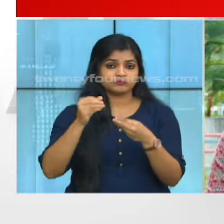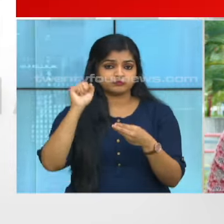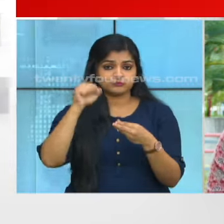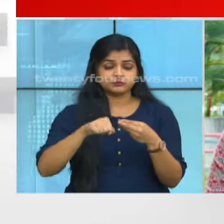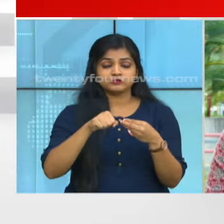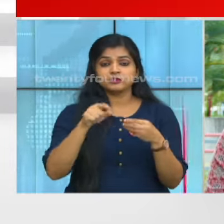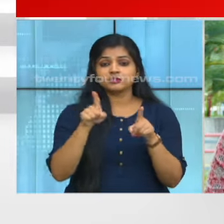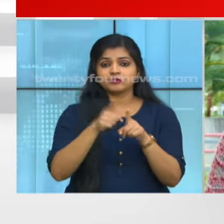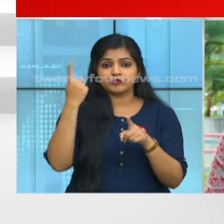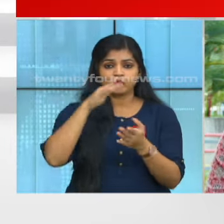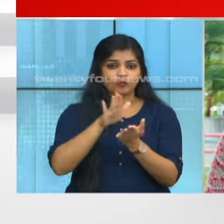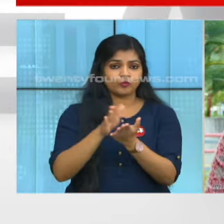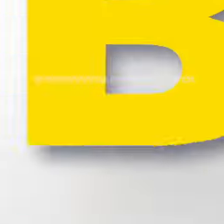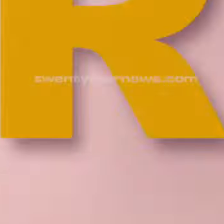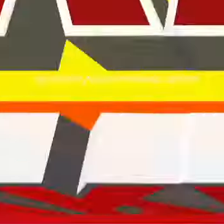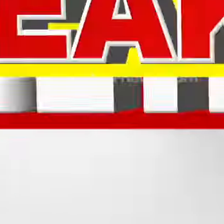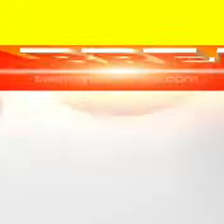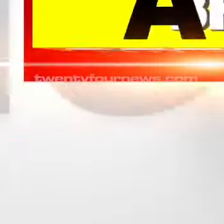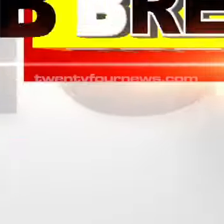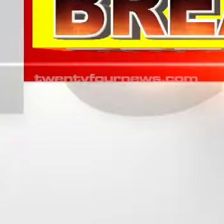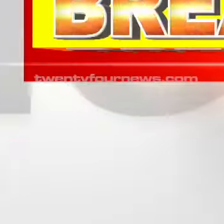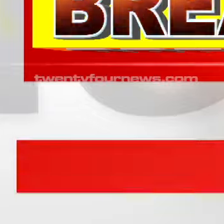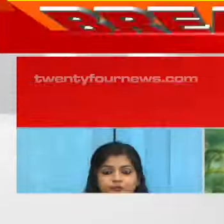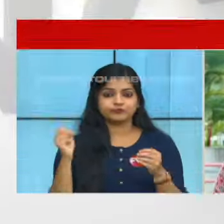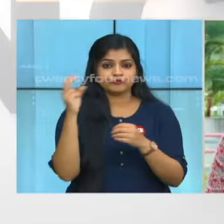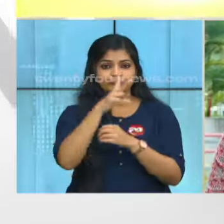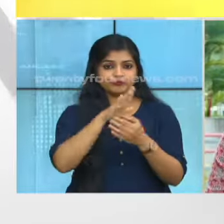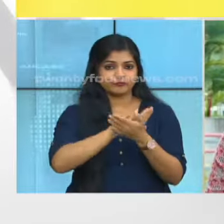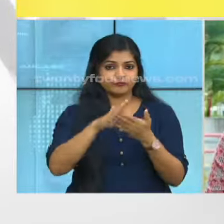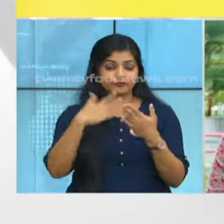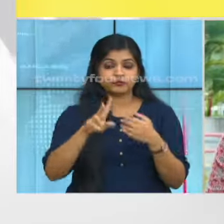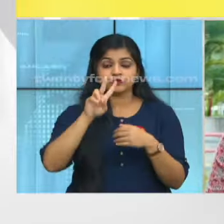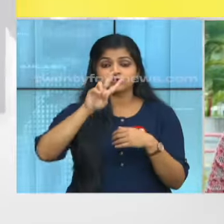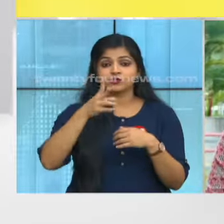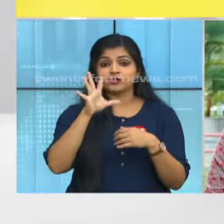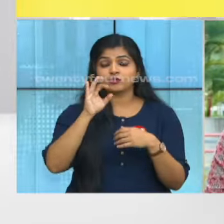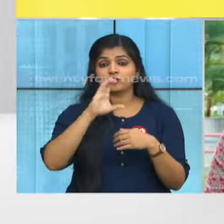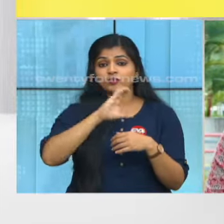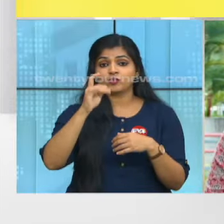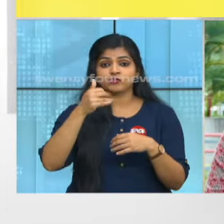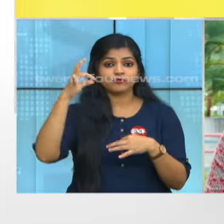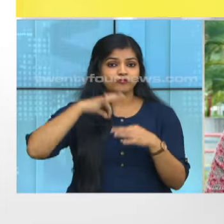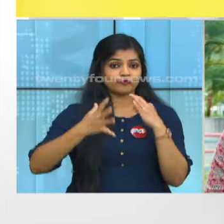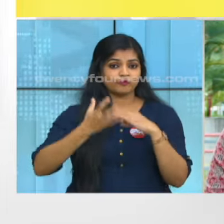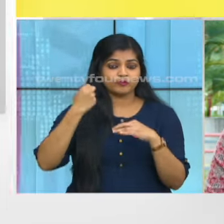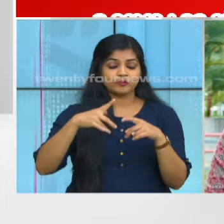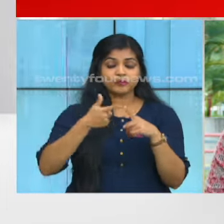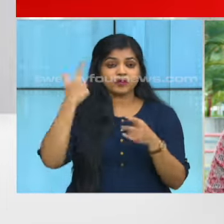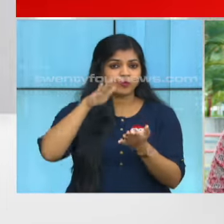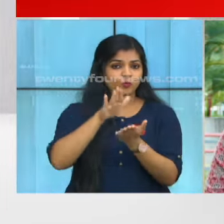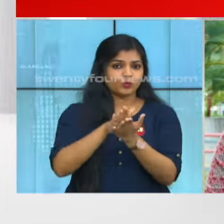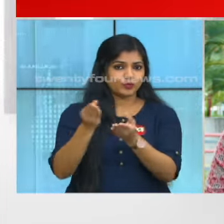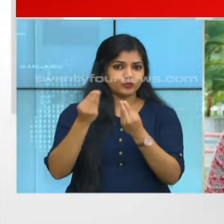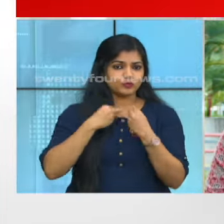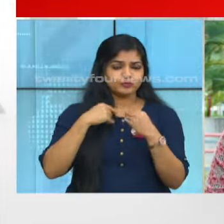ചെയ്തിരുന്നത്. പക്ഷേ ഈ സിനിമ അത് തിയേറ്ററിൽ വന്നതിന് ശേഷം 250 കോടി രൂപയുടെ ലാഭമുണ്ടായി. പക്ഷേ ഈ വാഗ്ദാന പ്രകാരമുള്ള തുകയൊന്നും